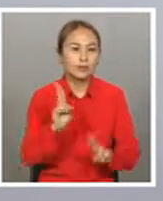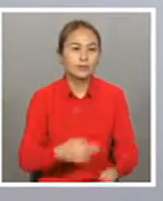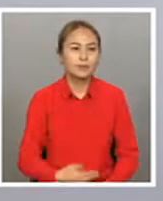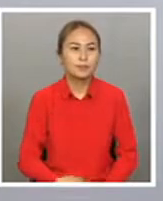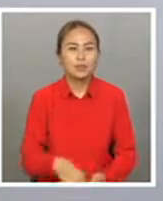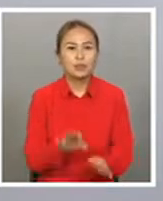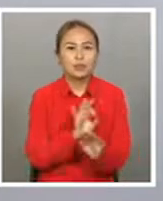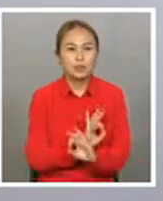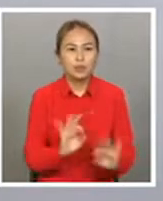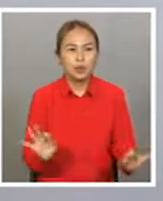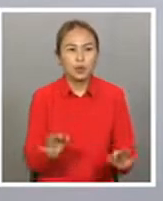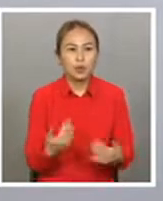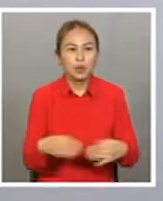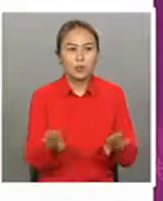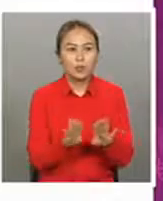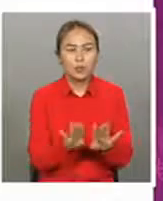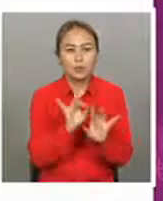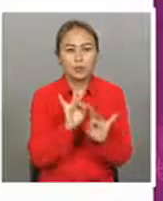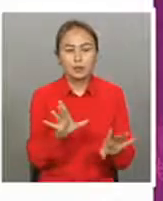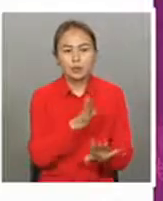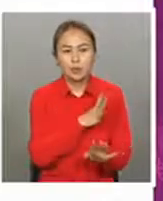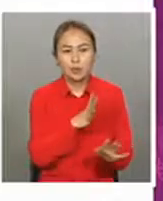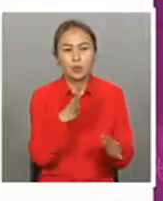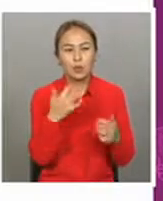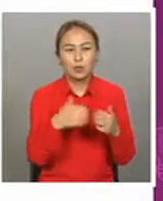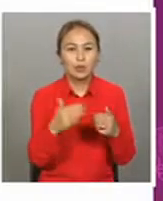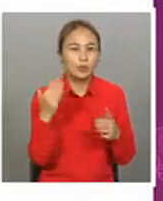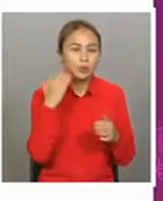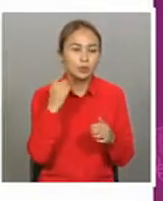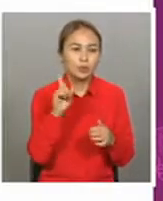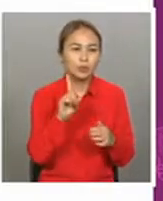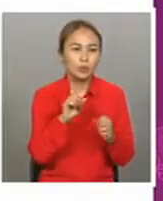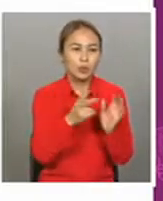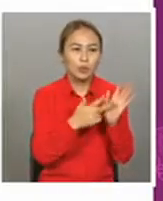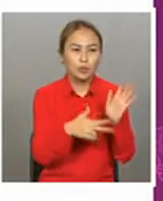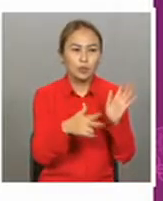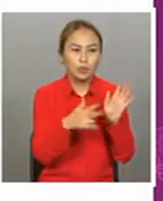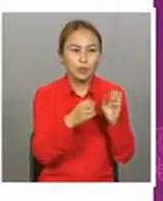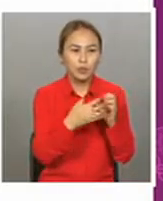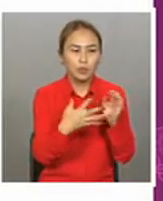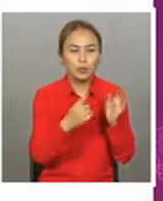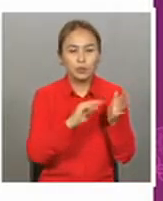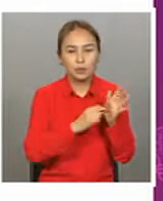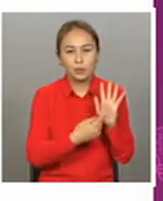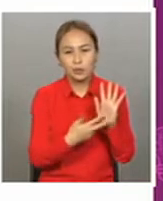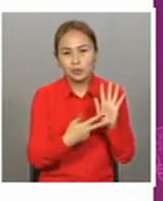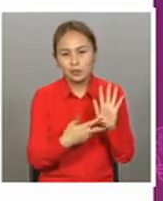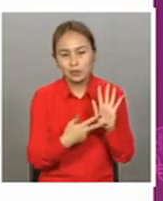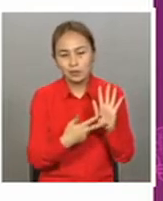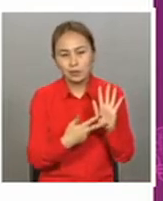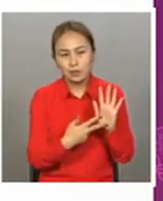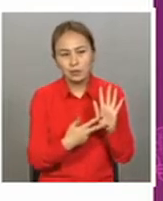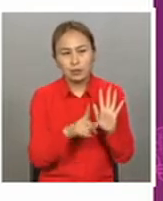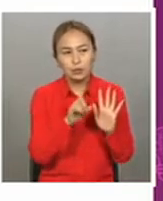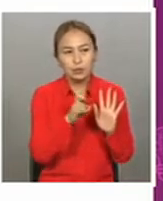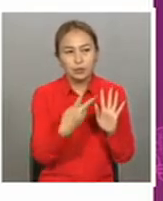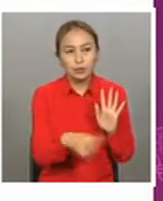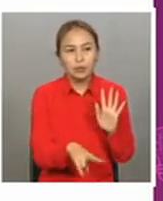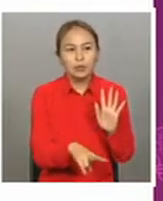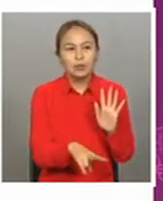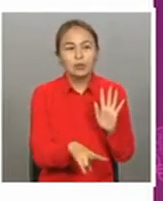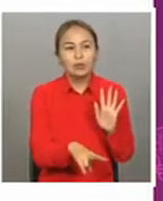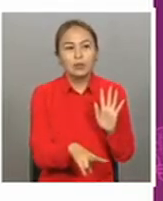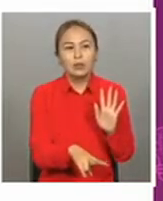Жақсы, сонда жаңа айттық, ортақ бөлім 15 пен 8-дің көбейтінісі болады. Ол 120.